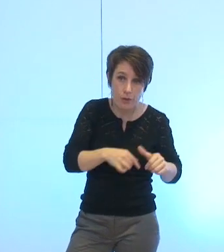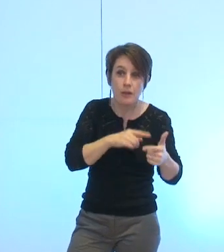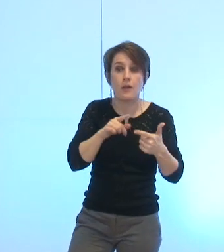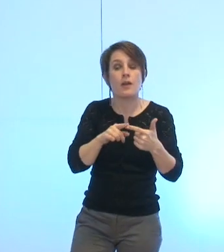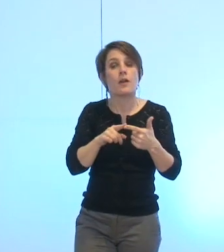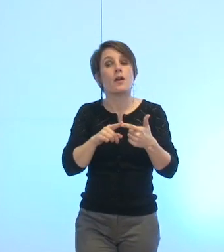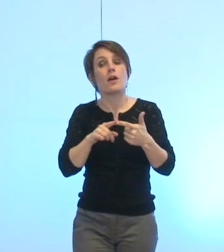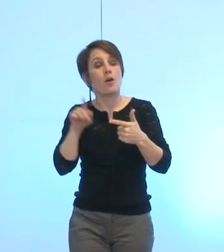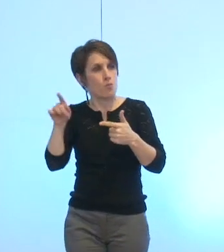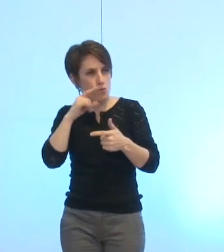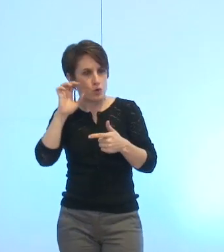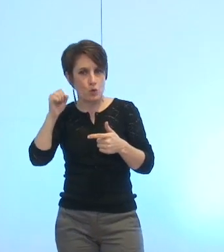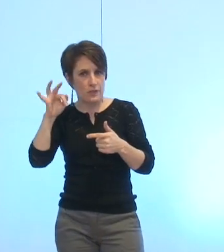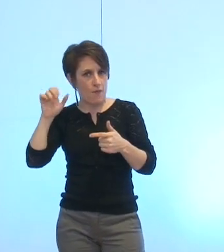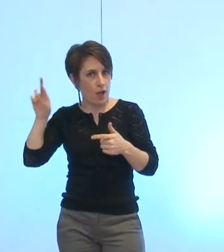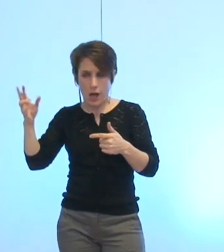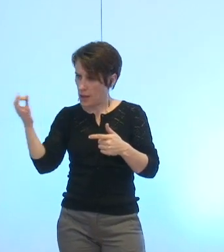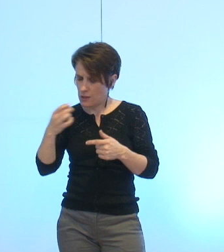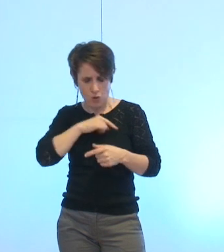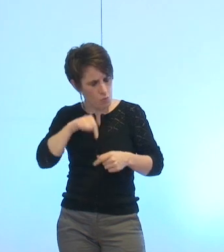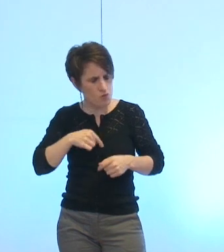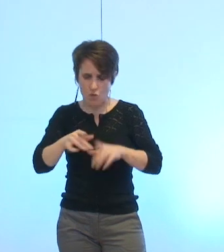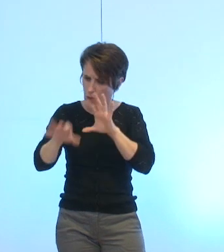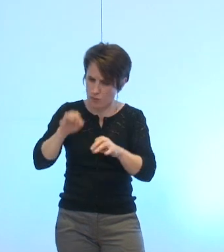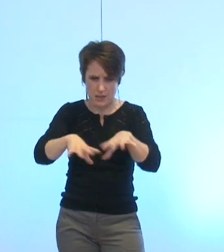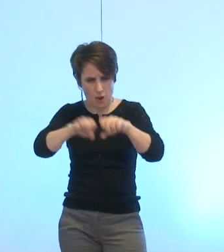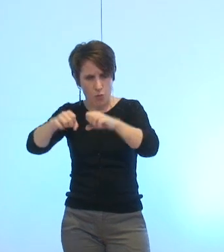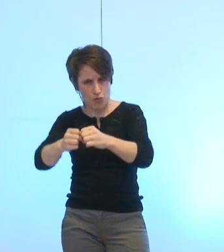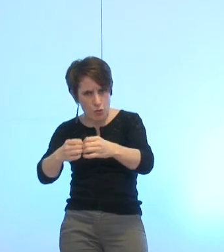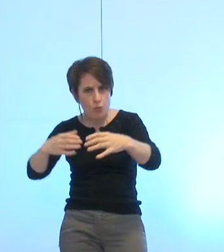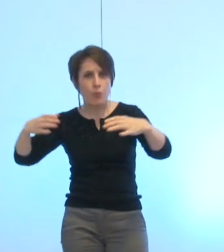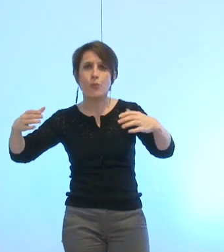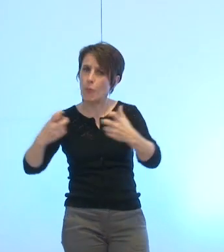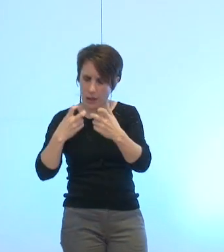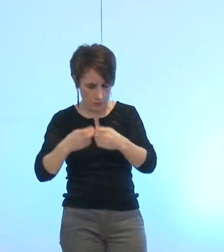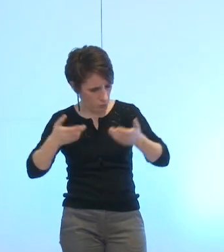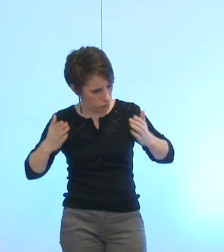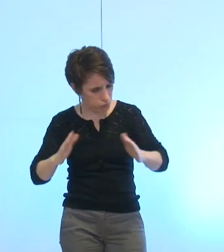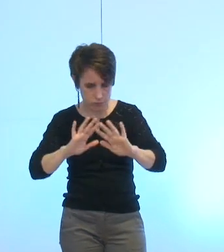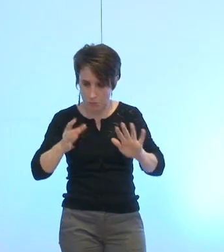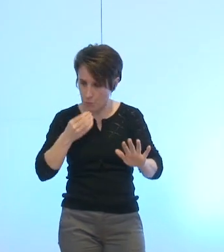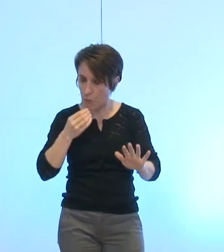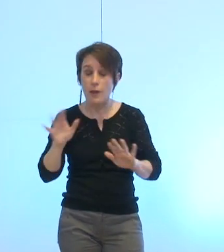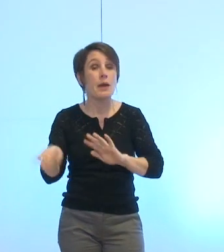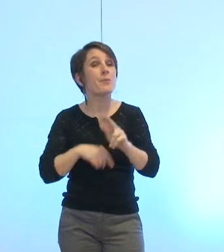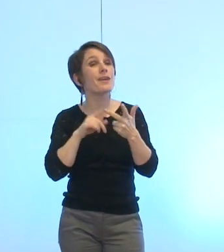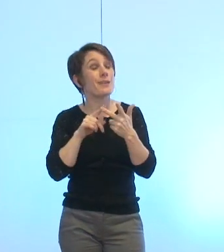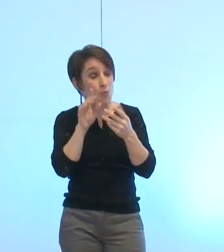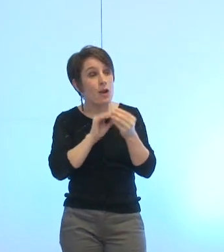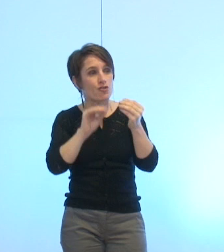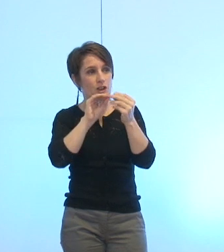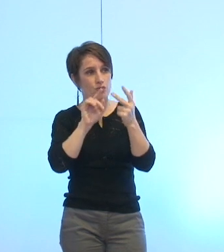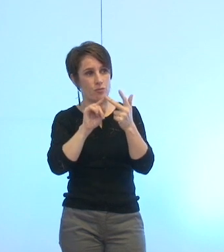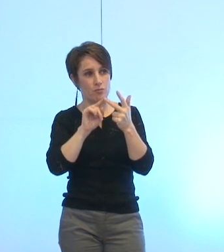Jérôme Safar en a parlé à l'instant je n'y reviendrai pas mais je complèterai simplement pour dire contrairement à ce que vous